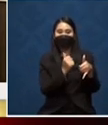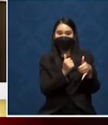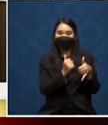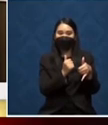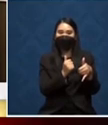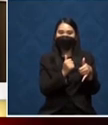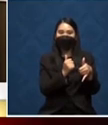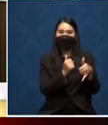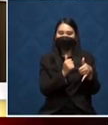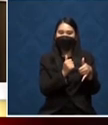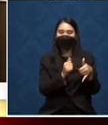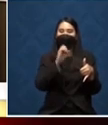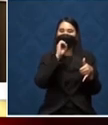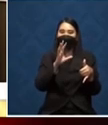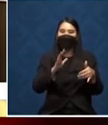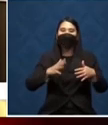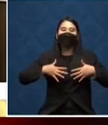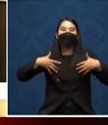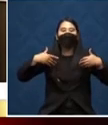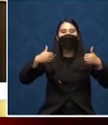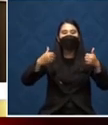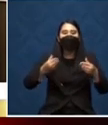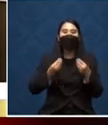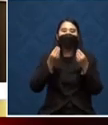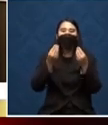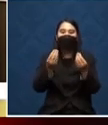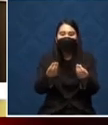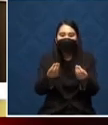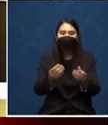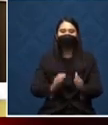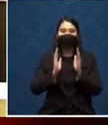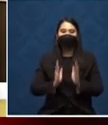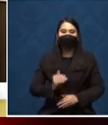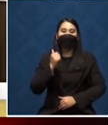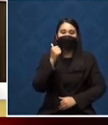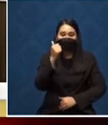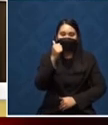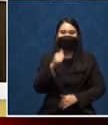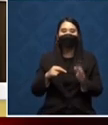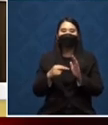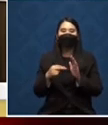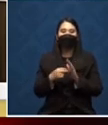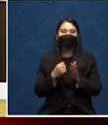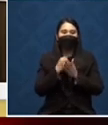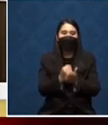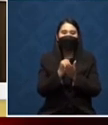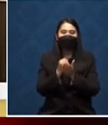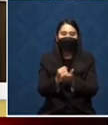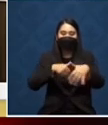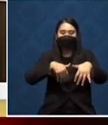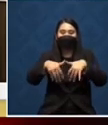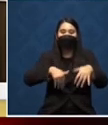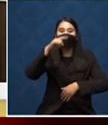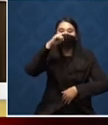ที่บอกว่าจะมาคืนความสุขให้กับพี่น้องประชาชนคนดีที่จะมาทำประโยชน์ให้กับพี่น้องประชา